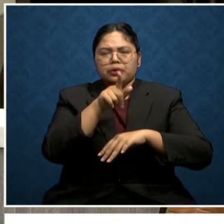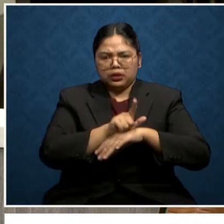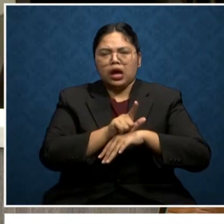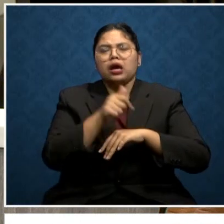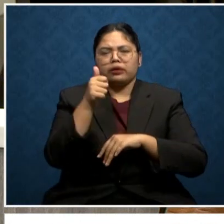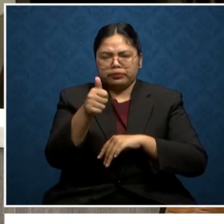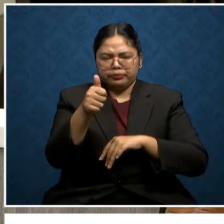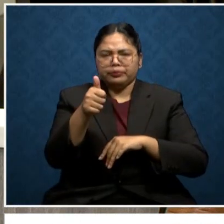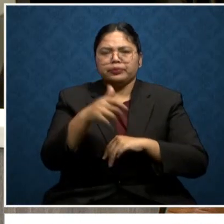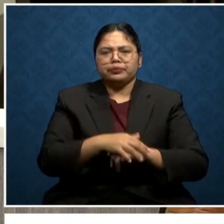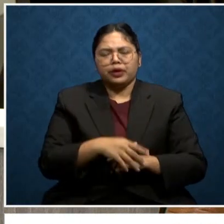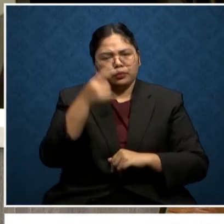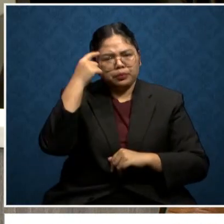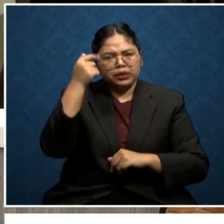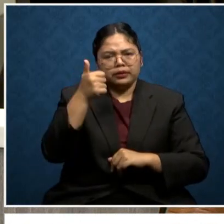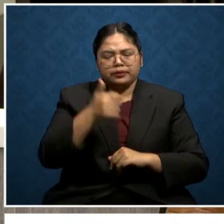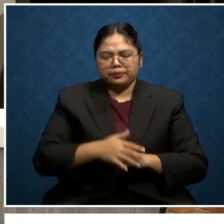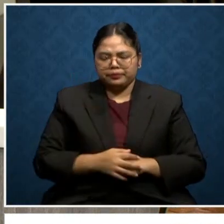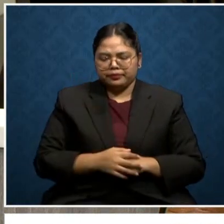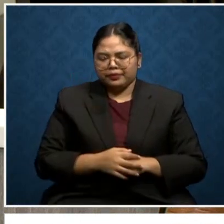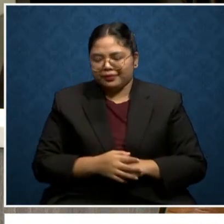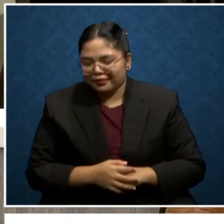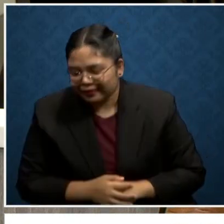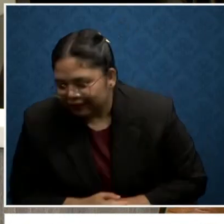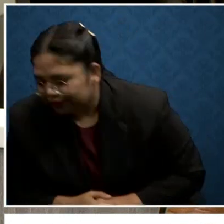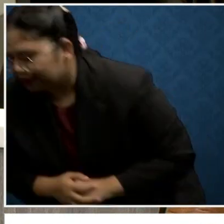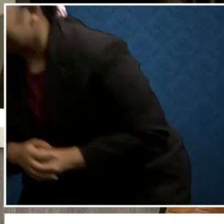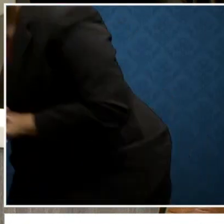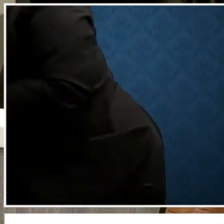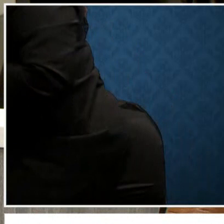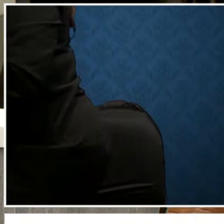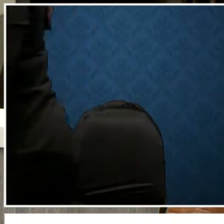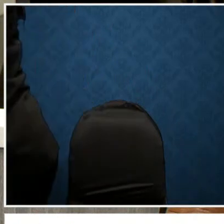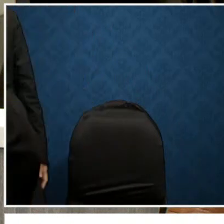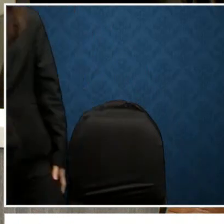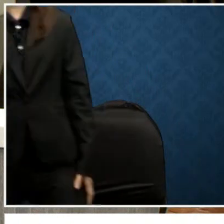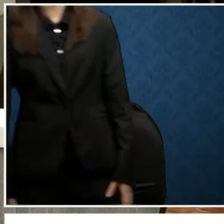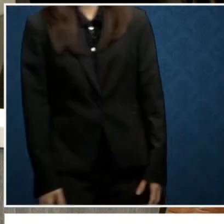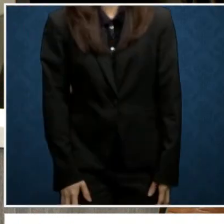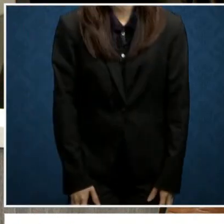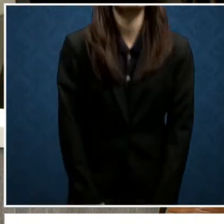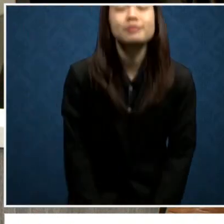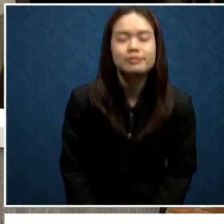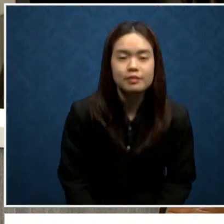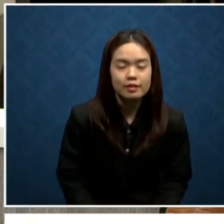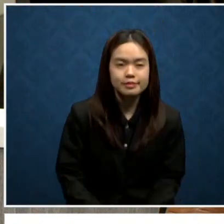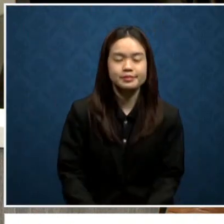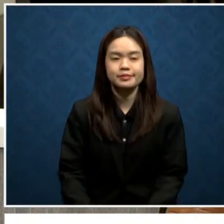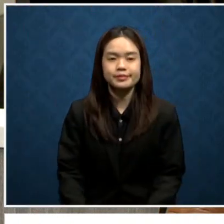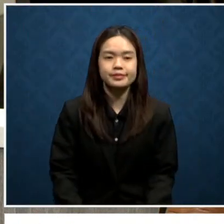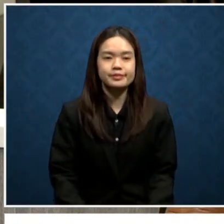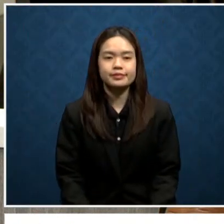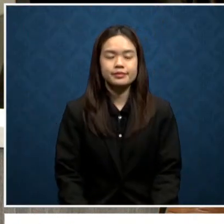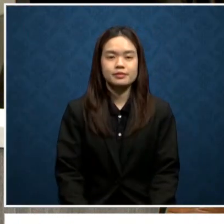านเป็นคนคอมโพรไมส์เป็นคนอบอุ่นนะคะแต่การนี้วันนี้เนี่ยดิฉันขอให้ท่านประธ